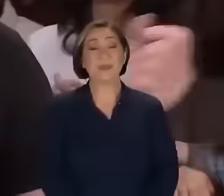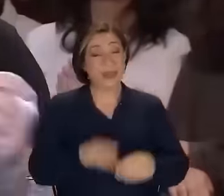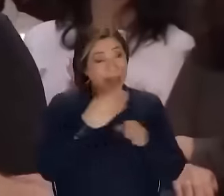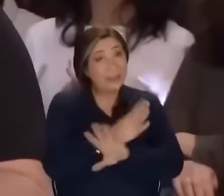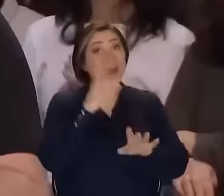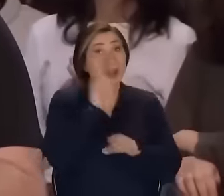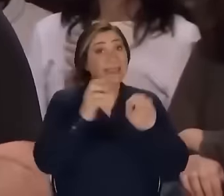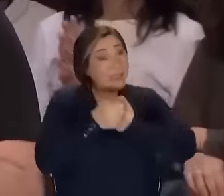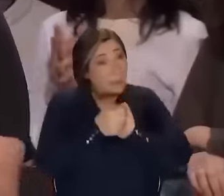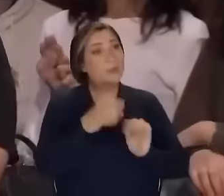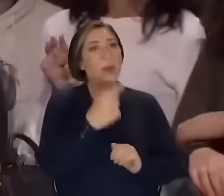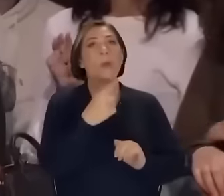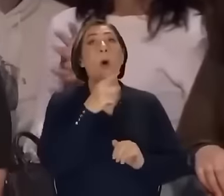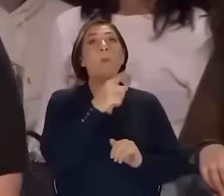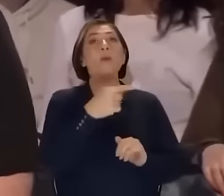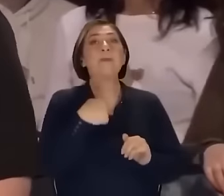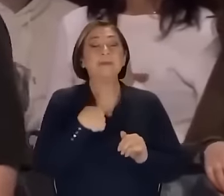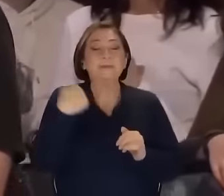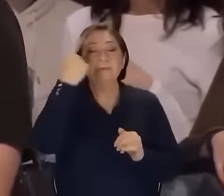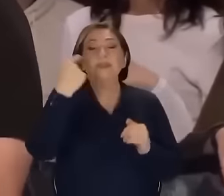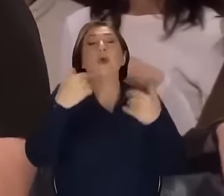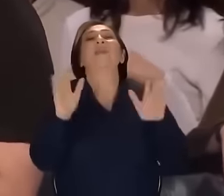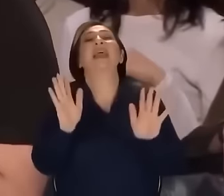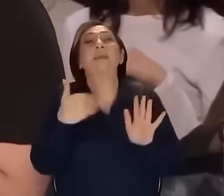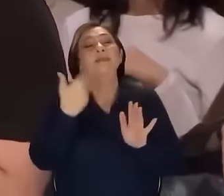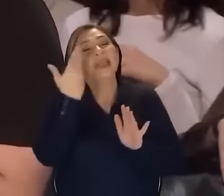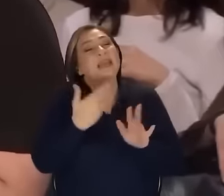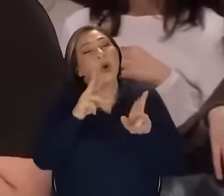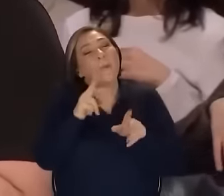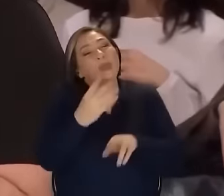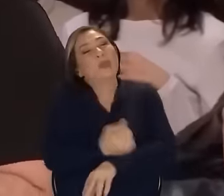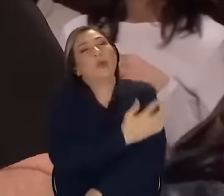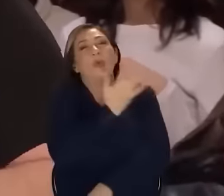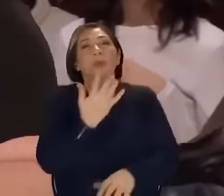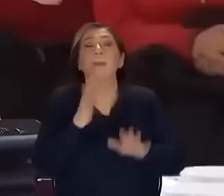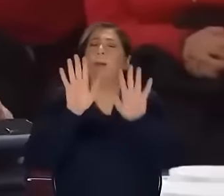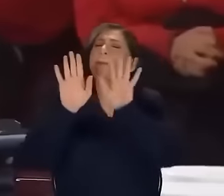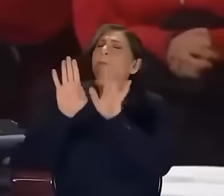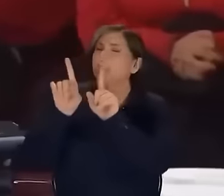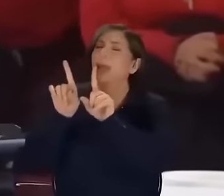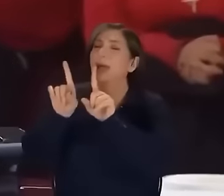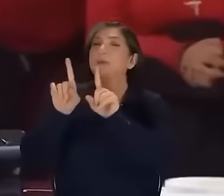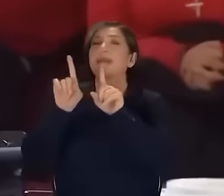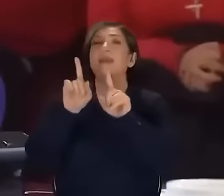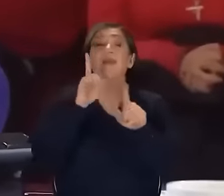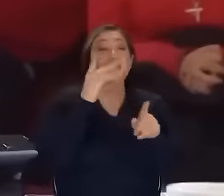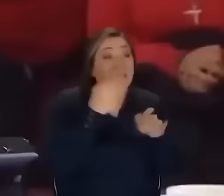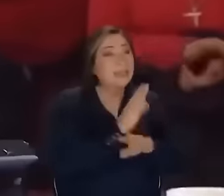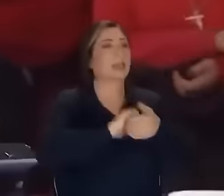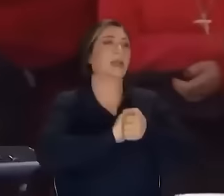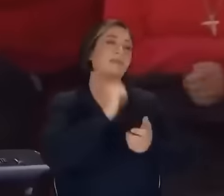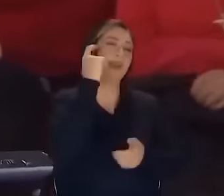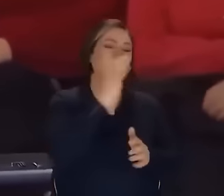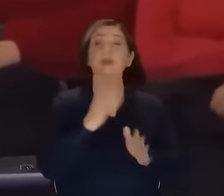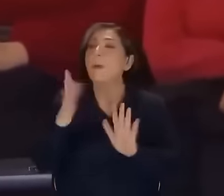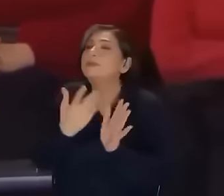Samimi söylüyorum. Ya bu benim tabii misyonum değil. Seyirci olarak duygum. Neden biliyor musun? Pek, bir dakika. Vallahi ya, samimi fikrim bu.